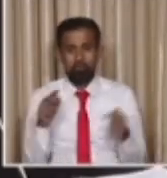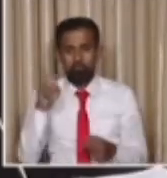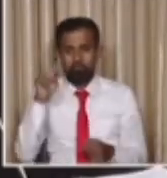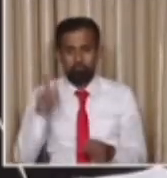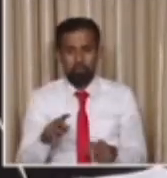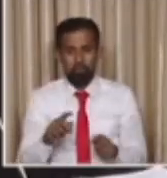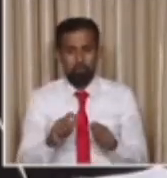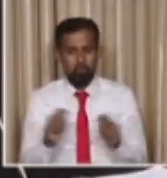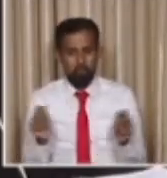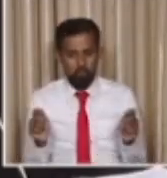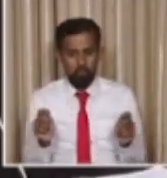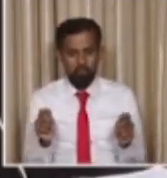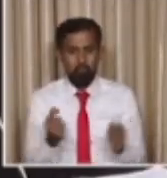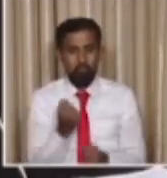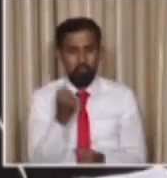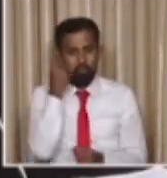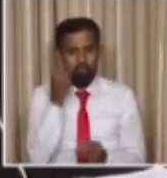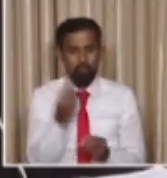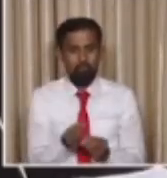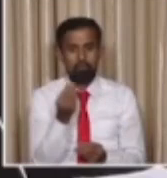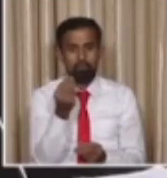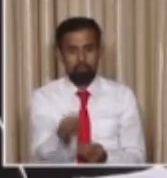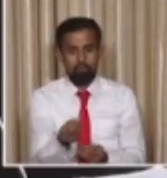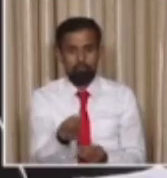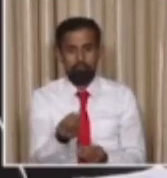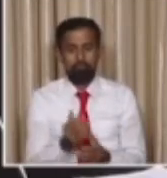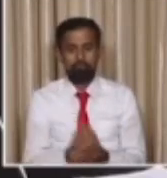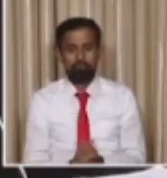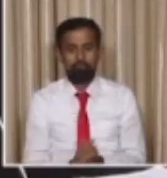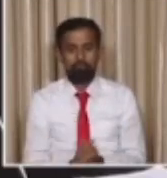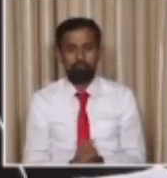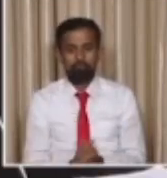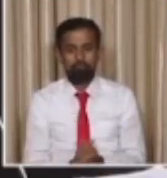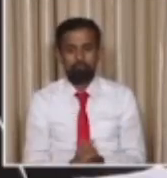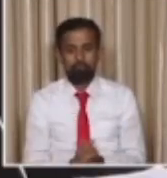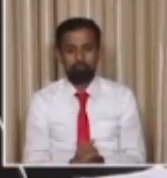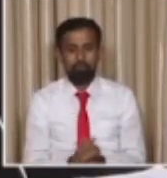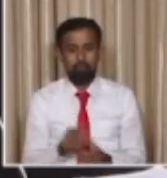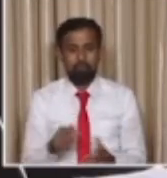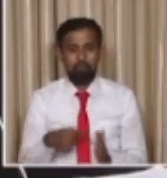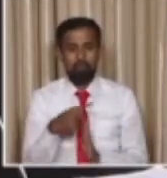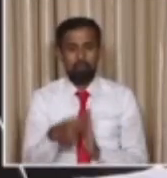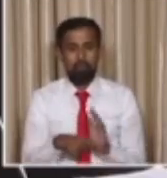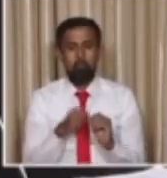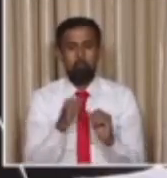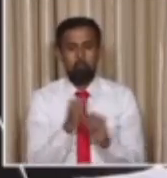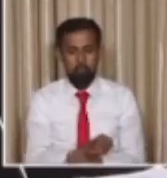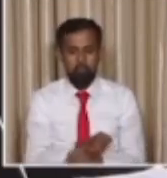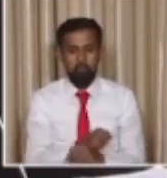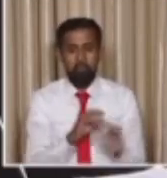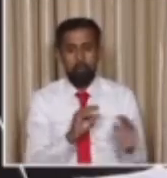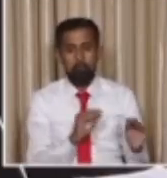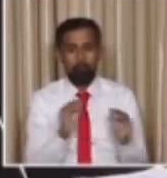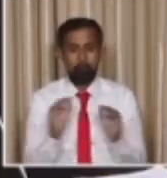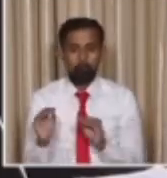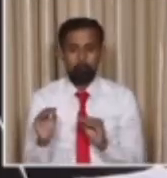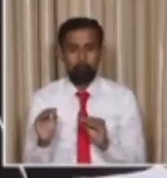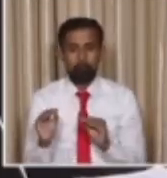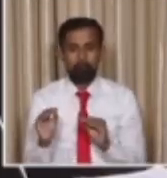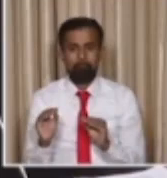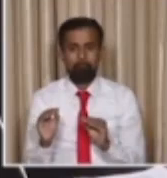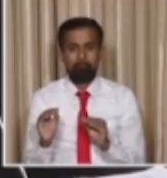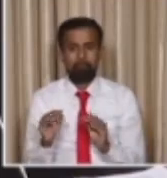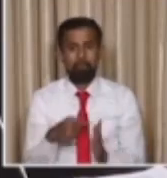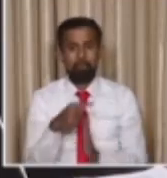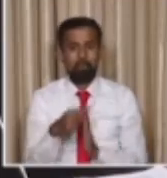ලෙස මේ යෝජනාව ඉදිරිපත් වෙලා තිබුණත් මේක අද මේ රට බංකොලොත් භාවයට පත් වුණාට පස්සේ